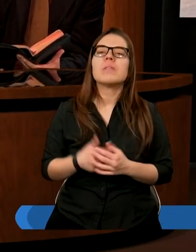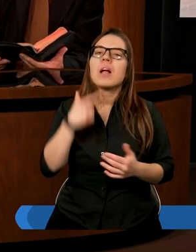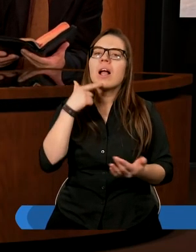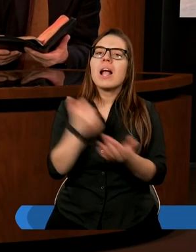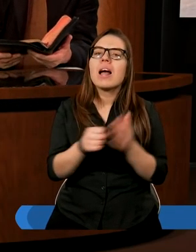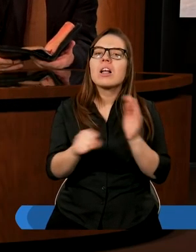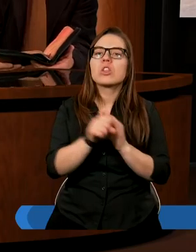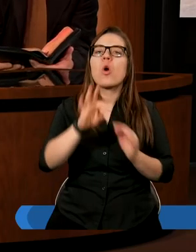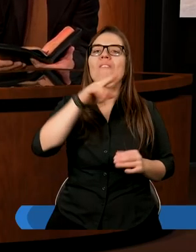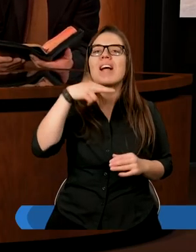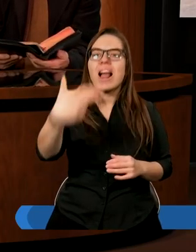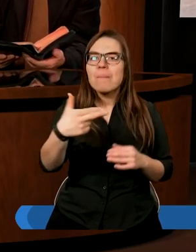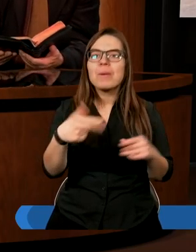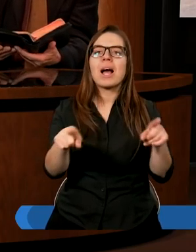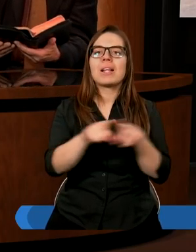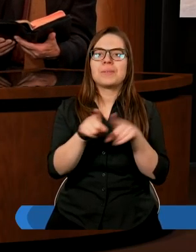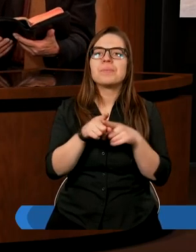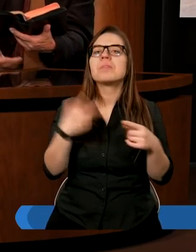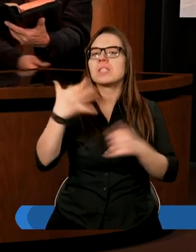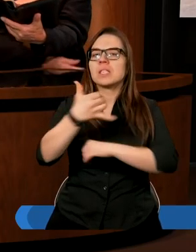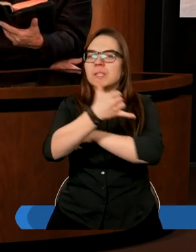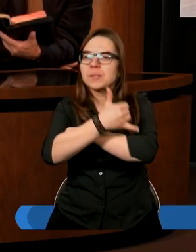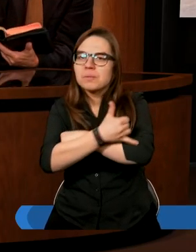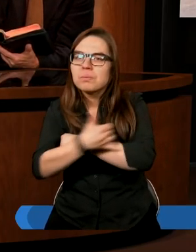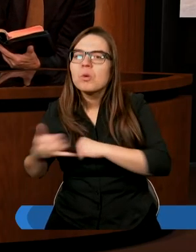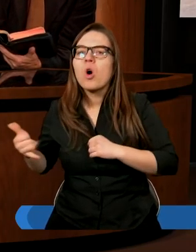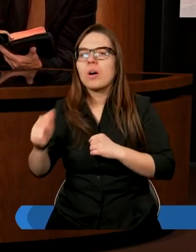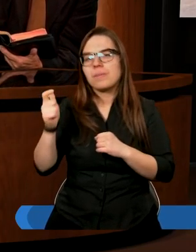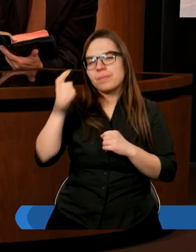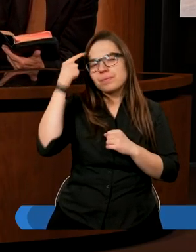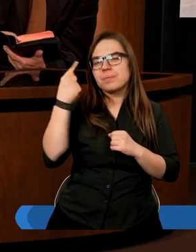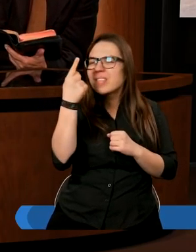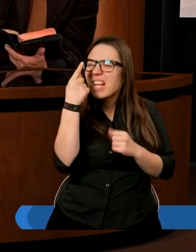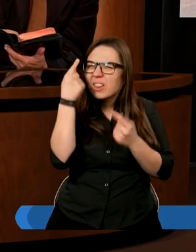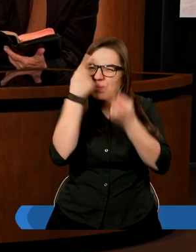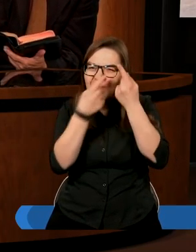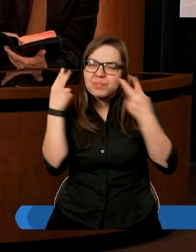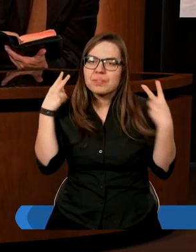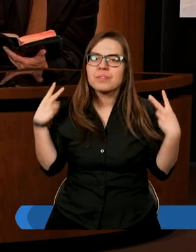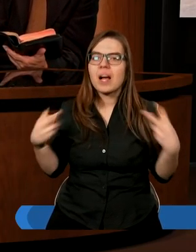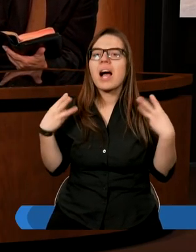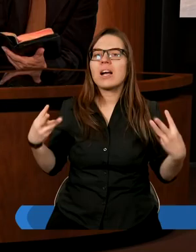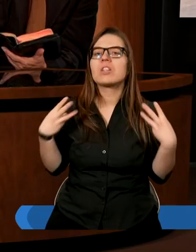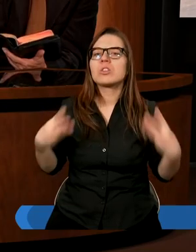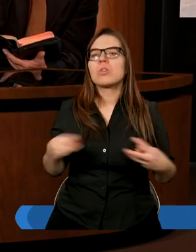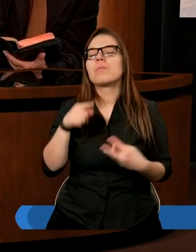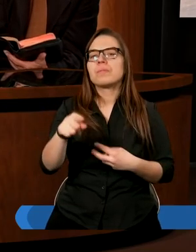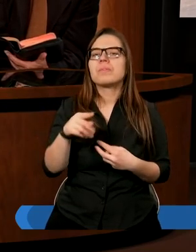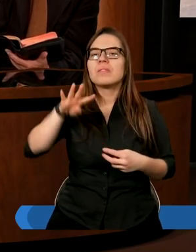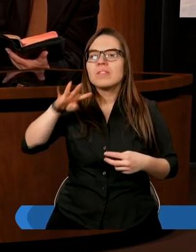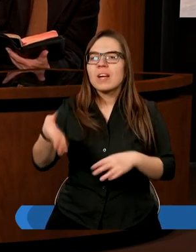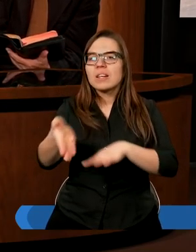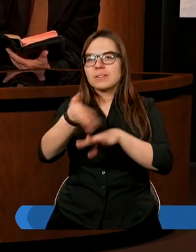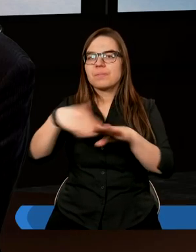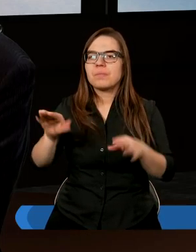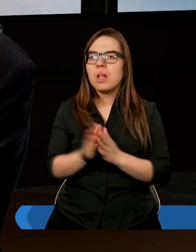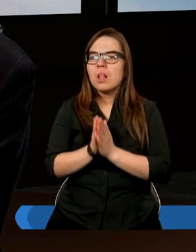Filipian, jeśli można, chciałem podkreślić jeszcze jedną myśl w tym czwartym rozdziale,